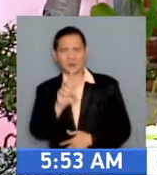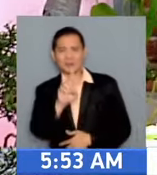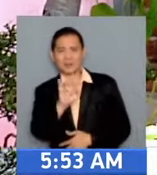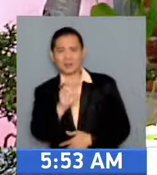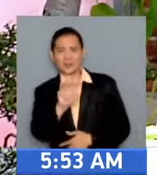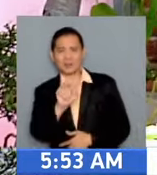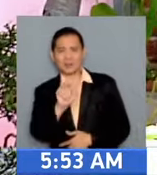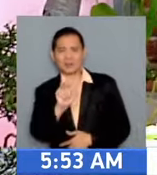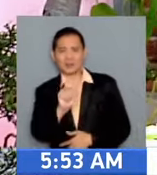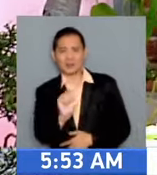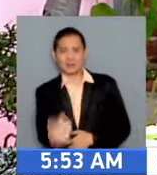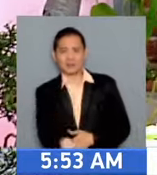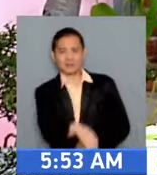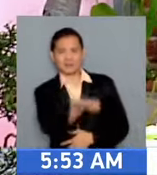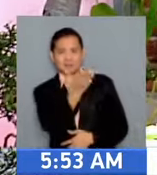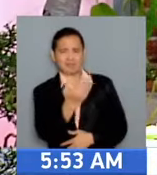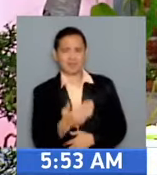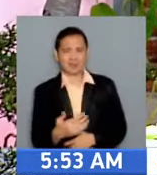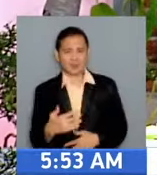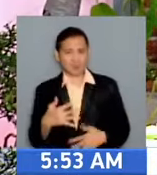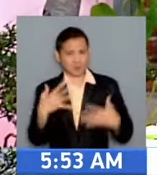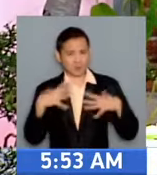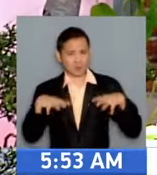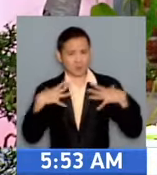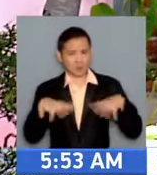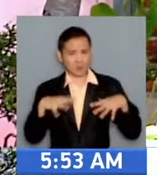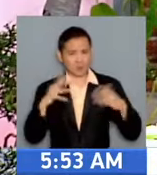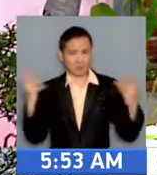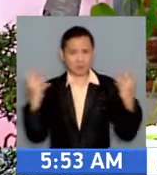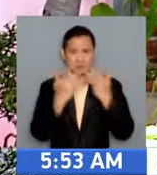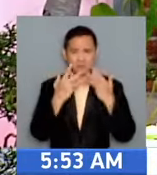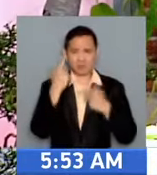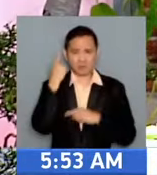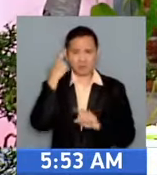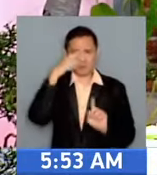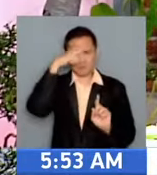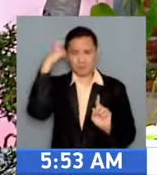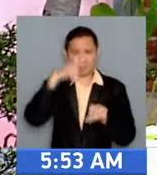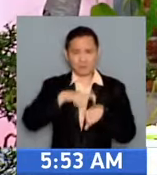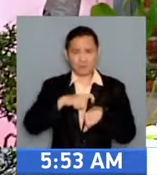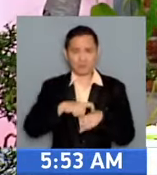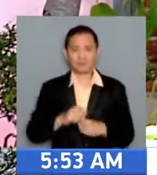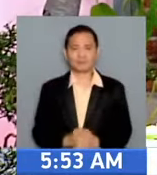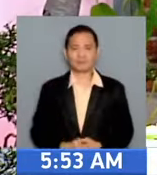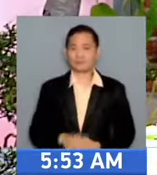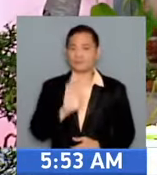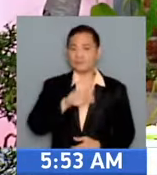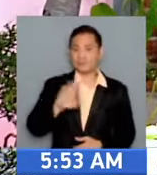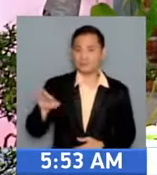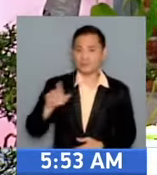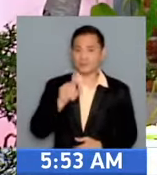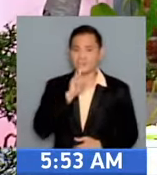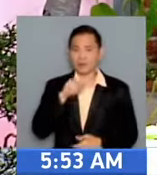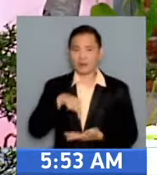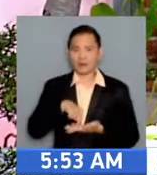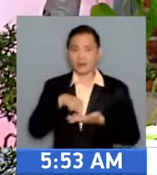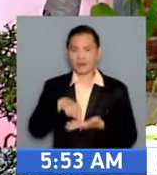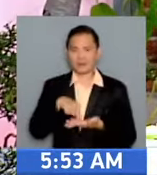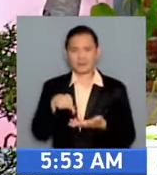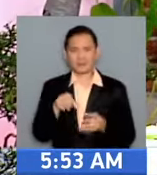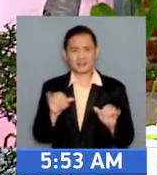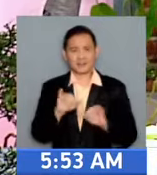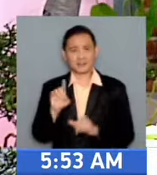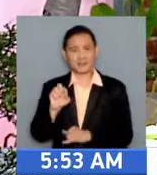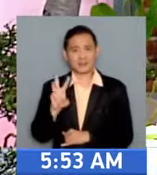Ah, sinan mo yung outfit niya, no? Perfect for summer. Wait, pero ilang beses na tayong gustong mag-attempt dyan sa Diwata na yan. At finally, we have an exclusive access with Chef